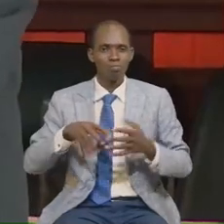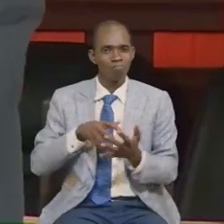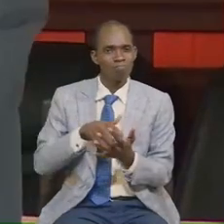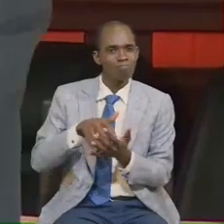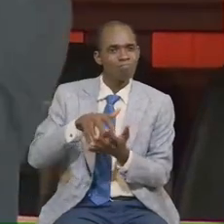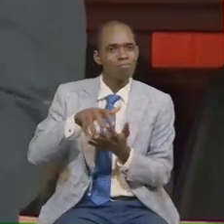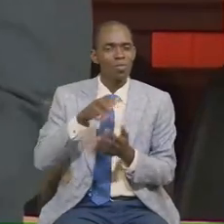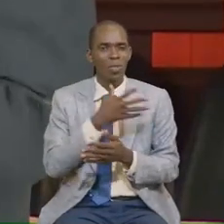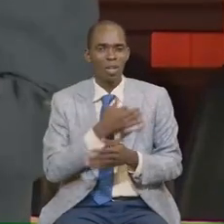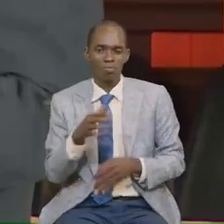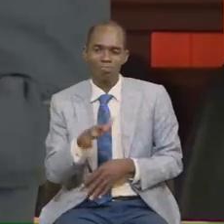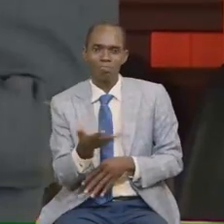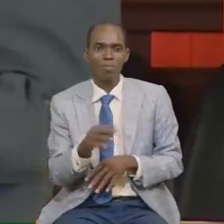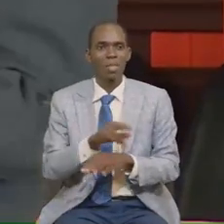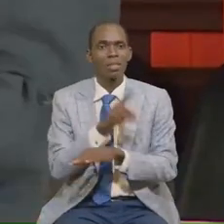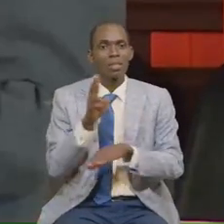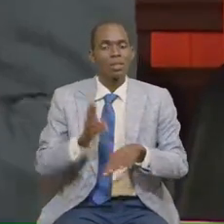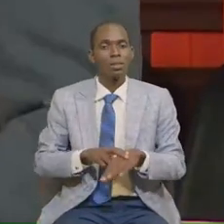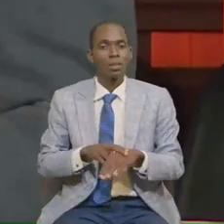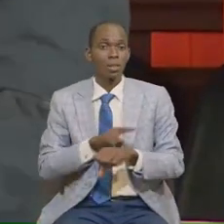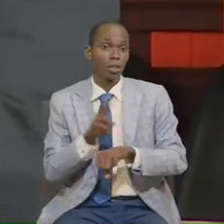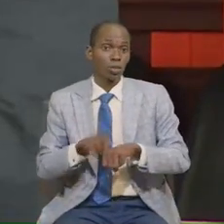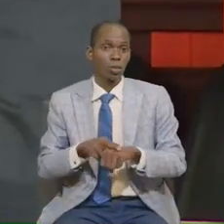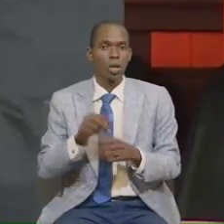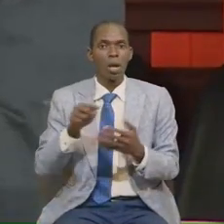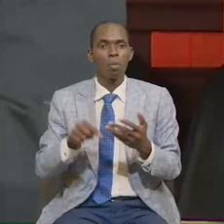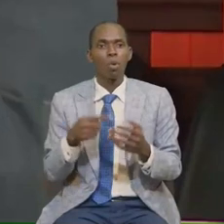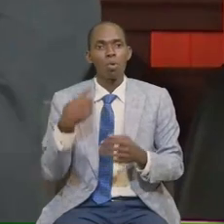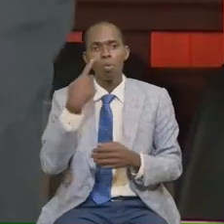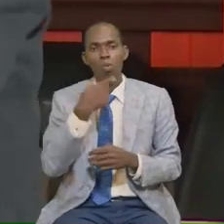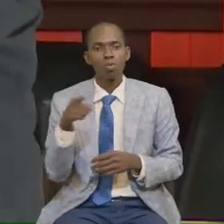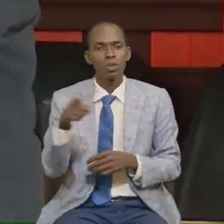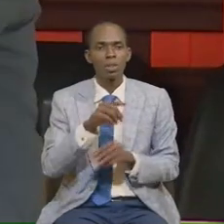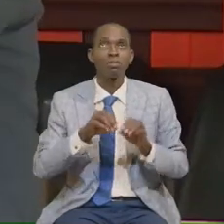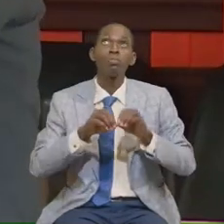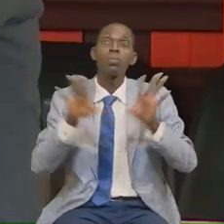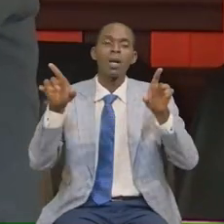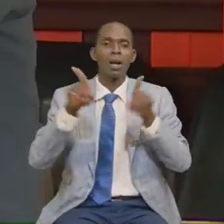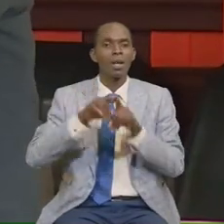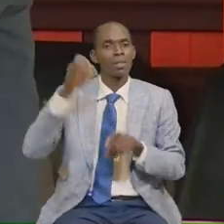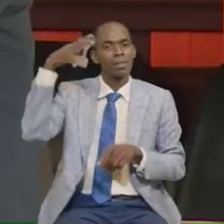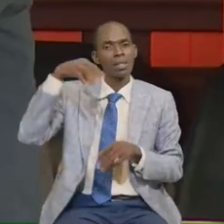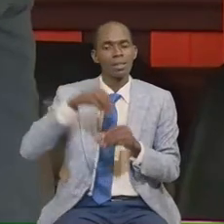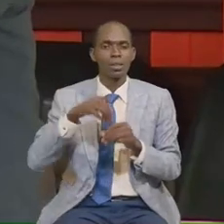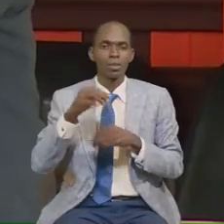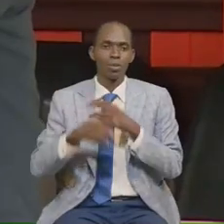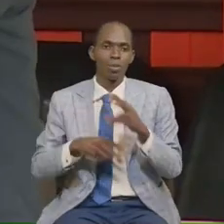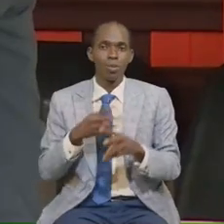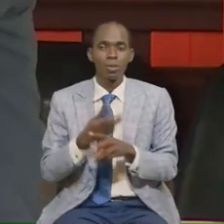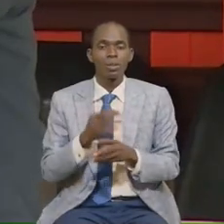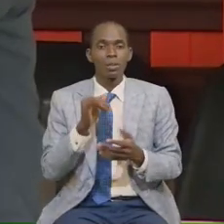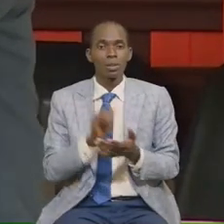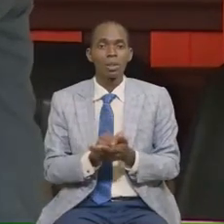monde, portant la parole de vie. Et je pourrai me glorifier au jour de